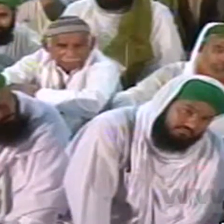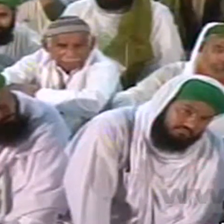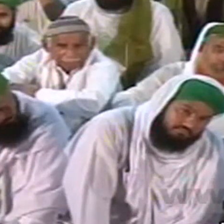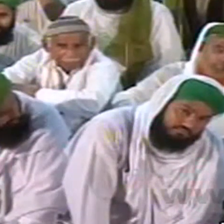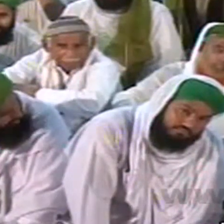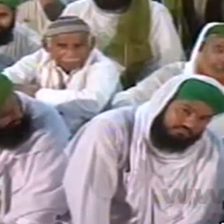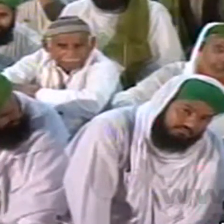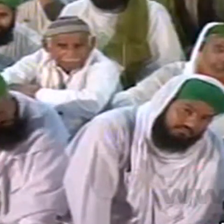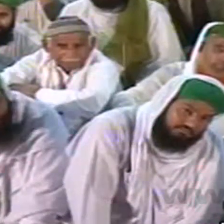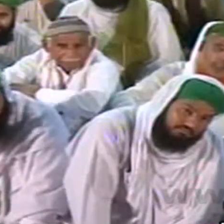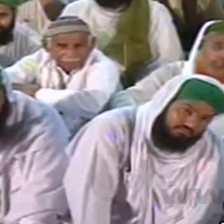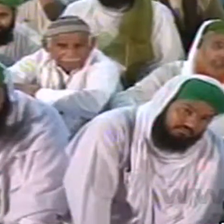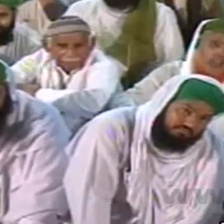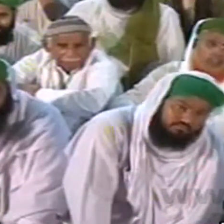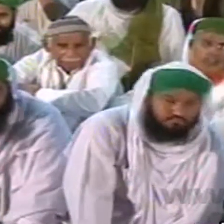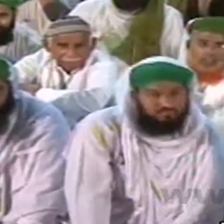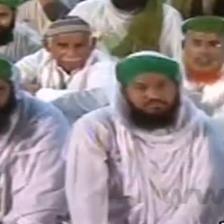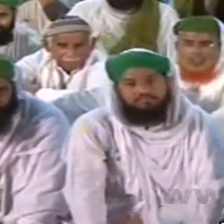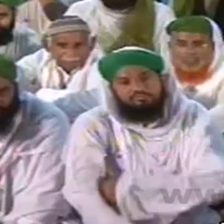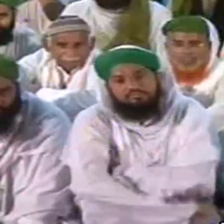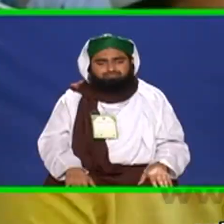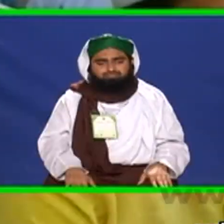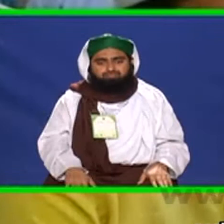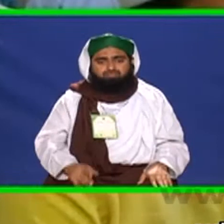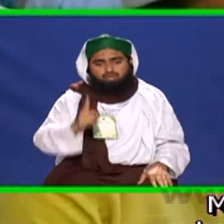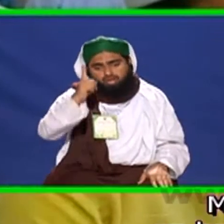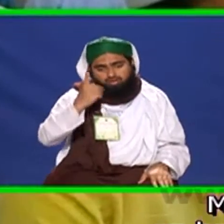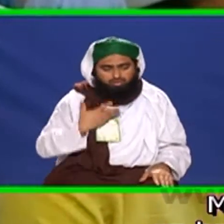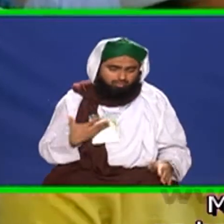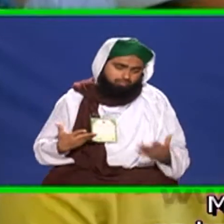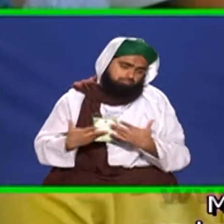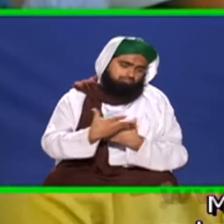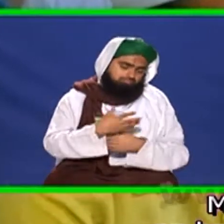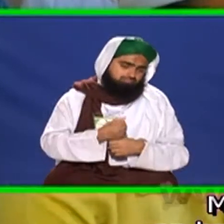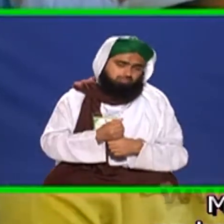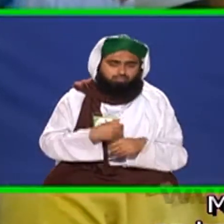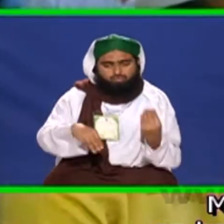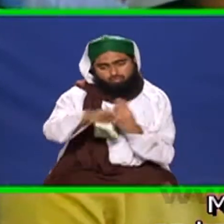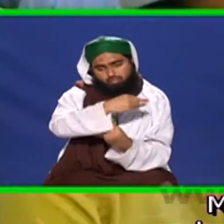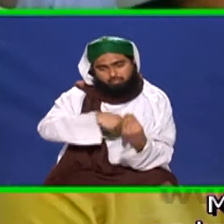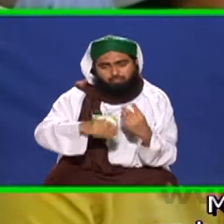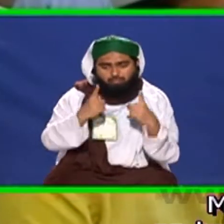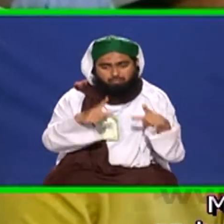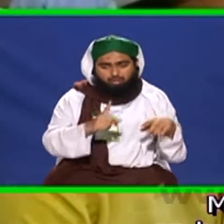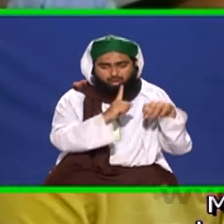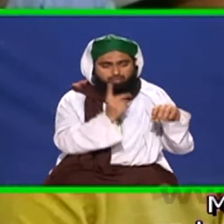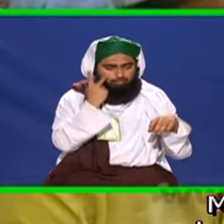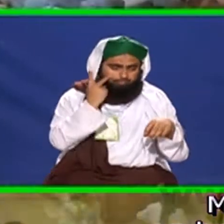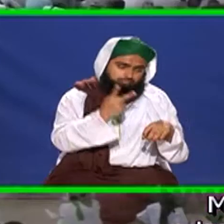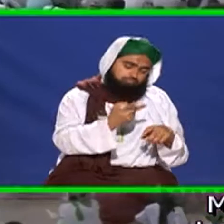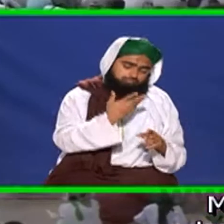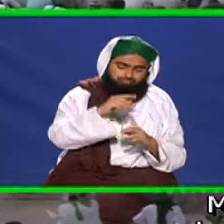شفاعت کی چادر آئے گی اور ہمیں اپنے آگوش میں لپیٹتے ہیں۔ تمہارا نہیں کہ اللہ تعالیٰ یہ مقدس مقامات ہمیں